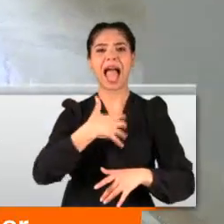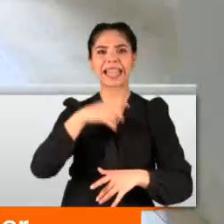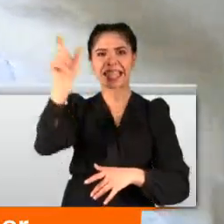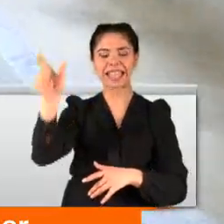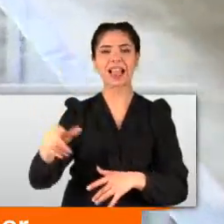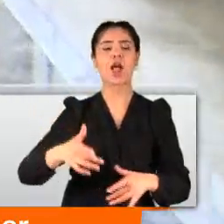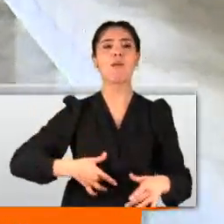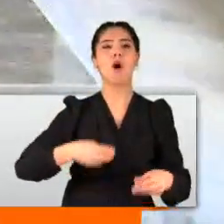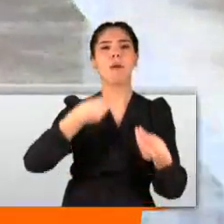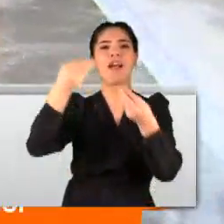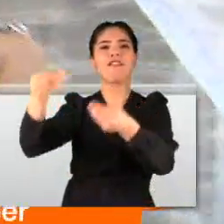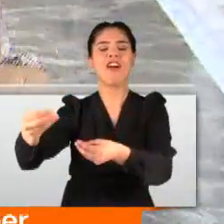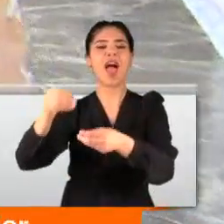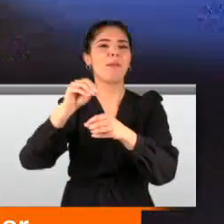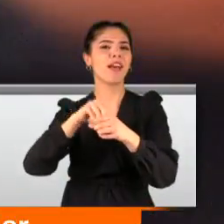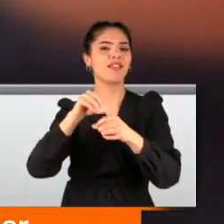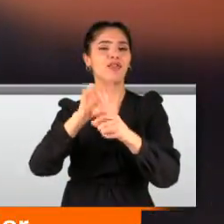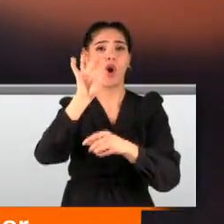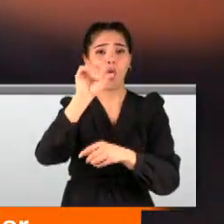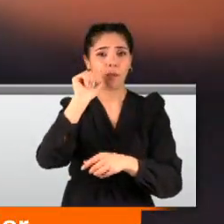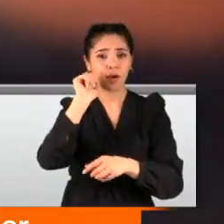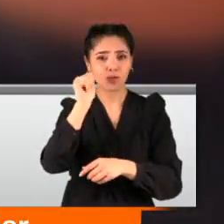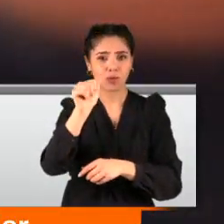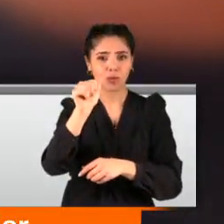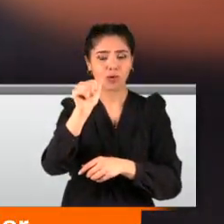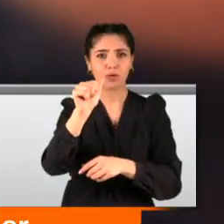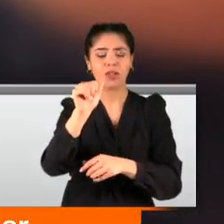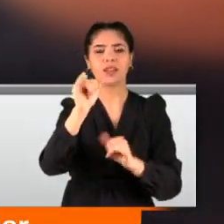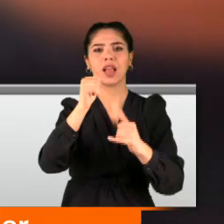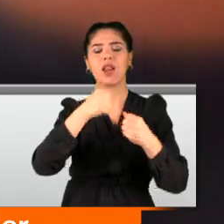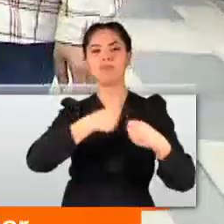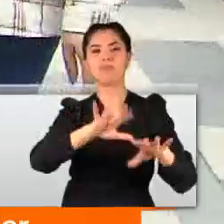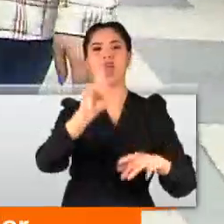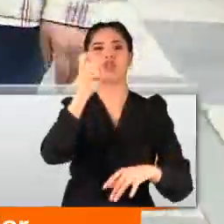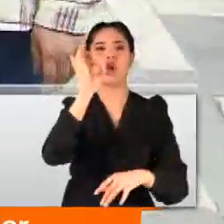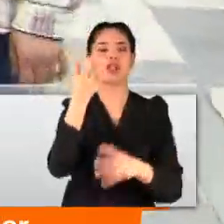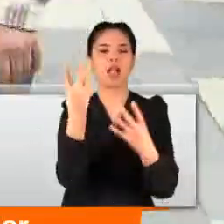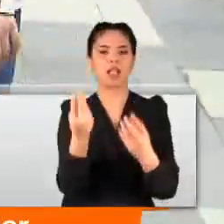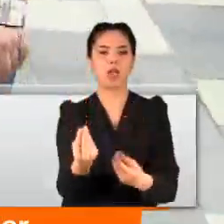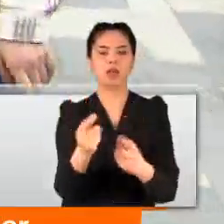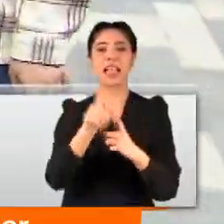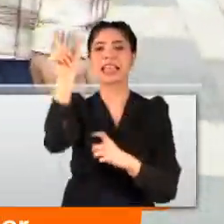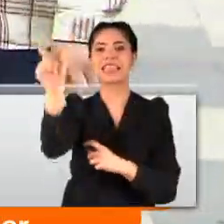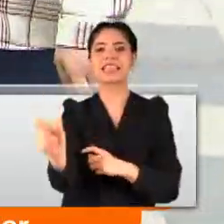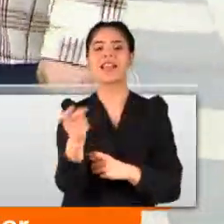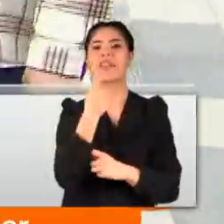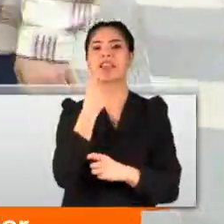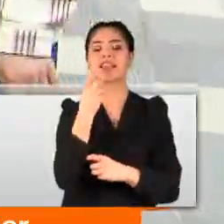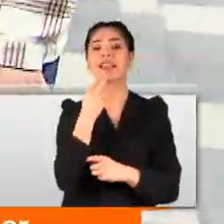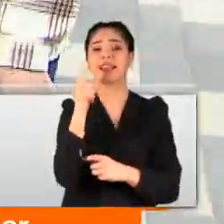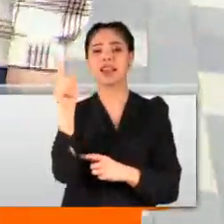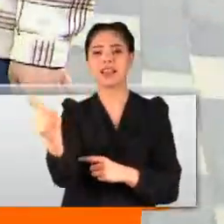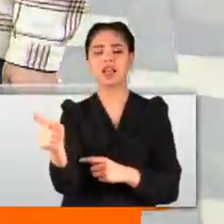annesine böbreğini verebilmek için 15 günde 105 kilogramdan doksana düştü Sevgi Aydın Bir yıl boyunca